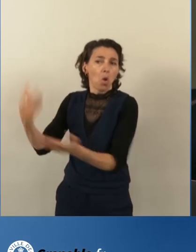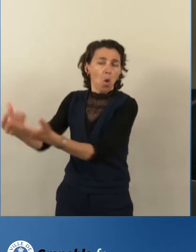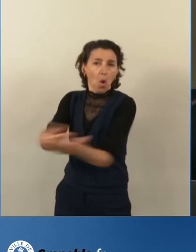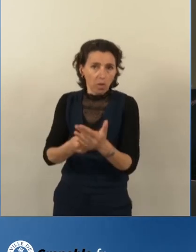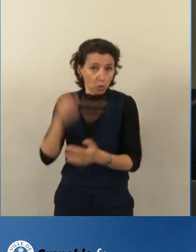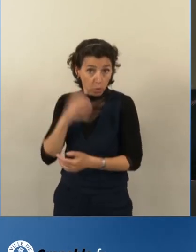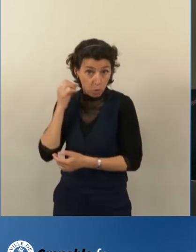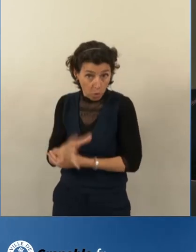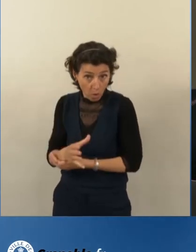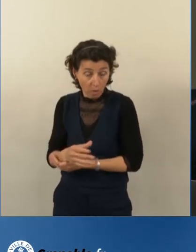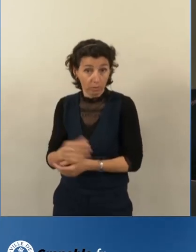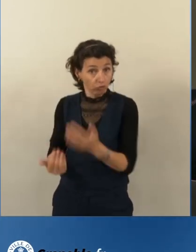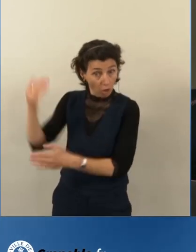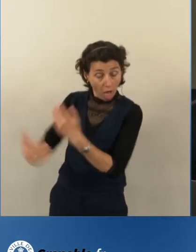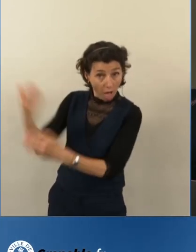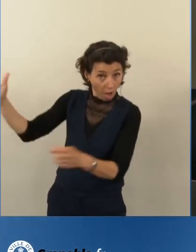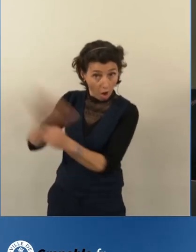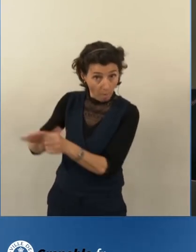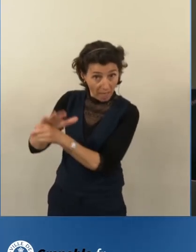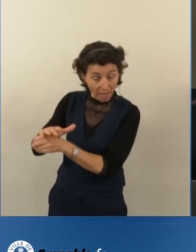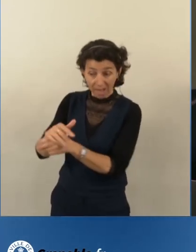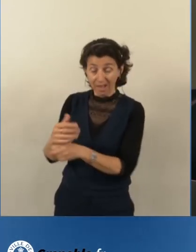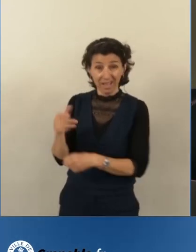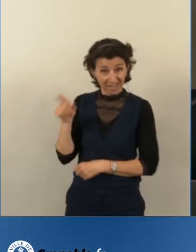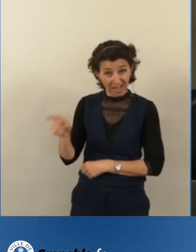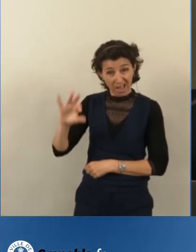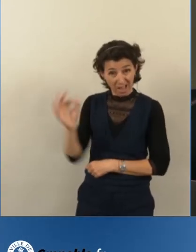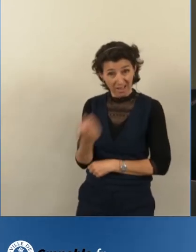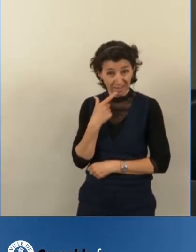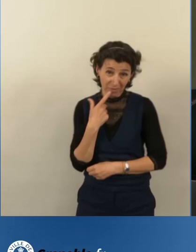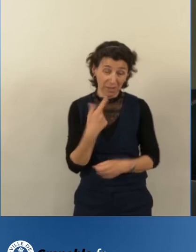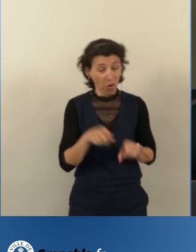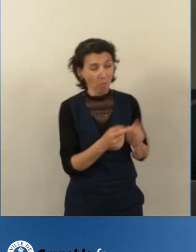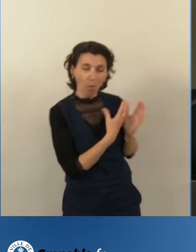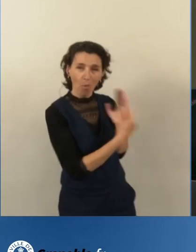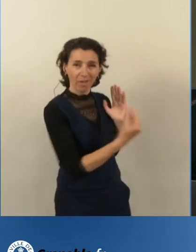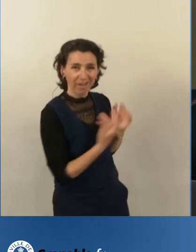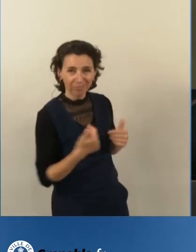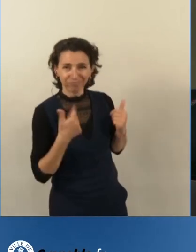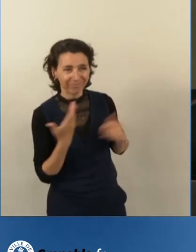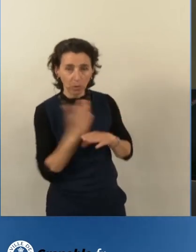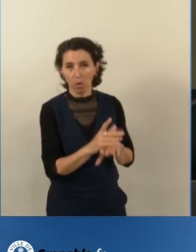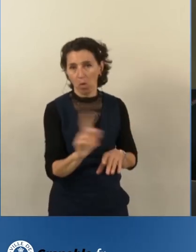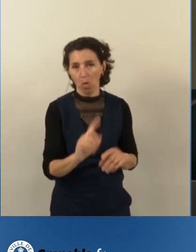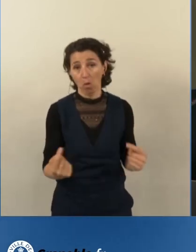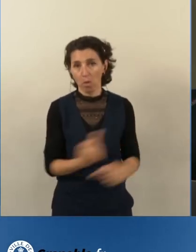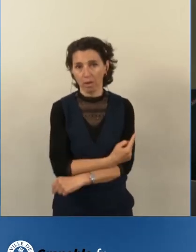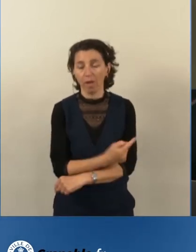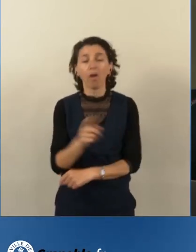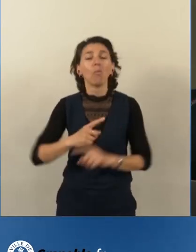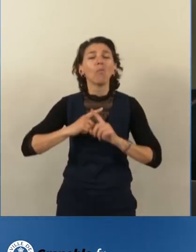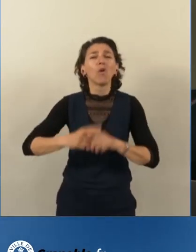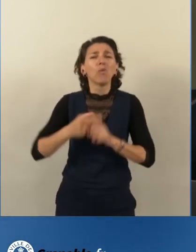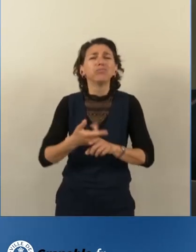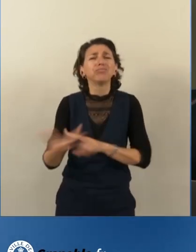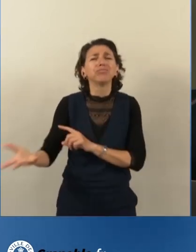et si c'est le cas je veux dire on est loin d'être modélisant et on est loin de tous les arguments que vous avancez pour supprimer tous les véhicules diesels de